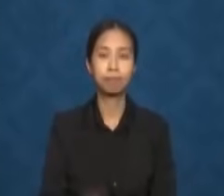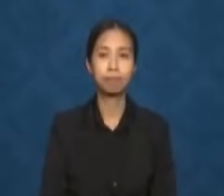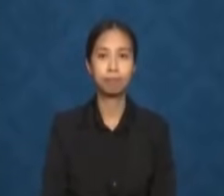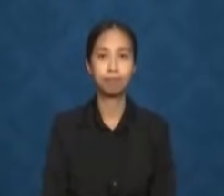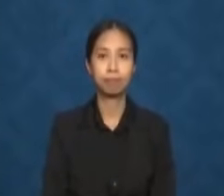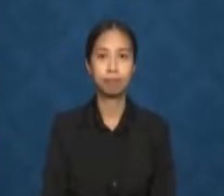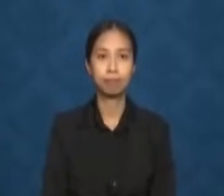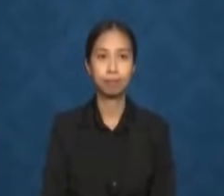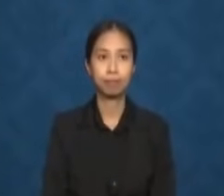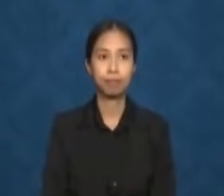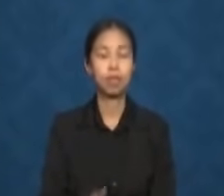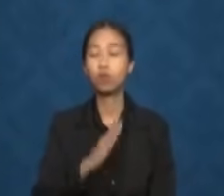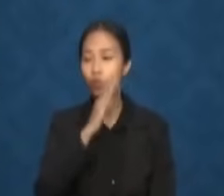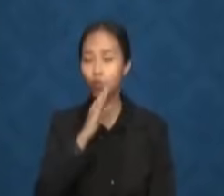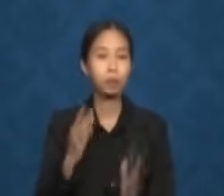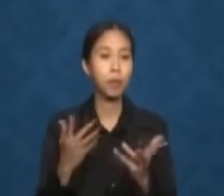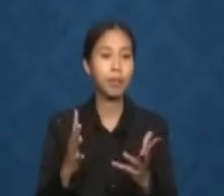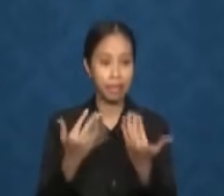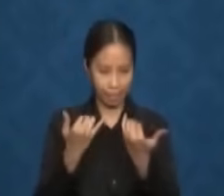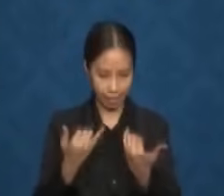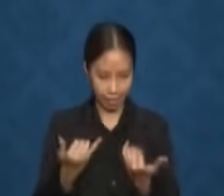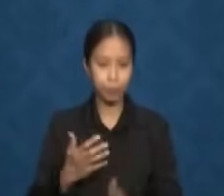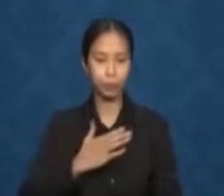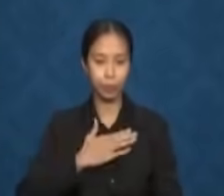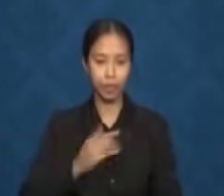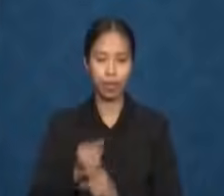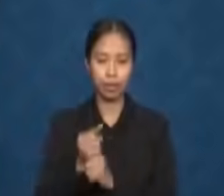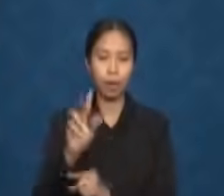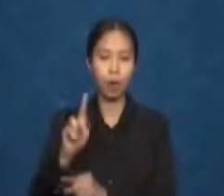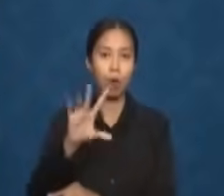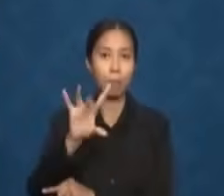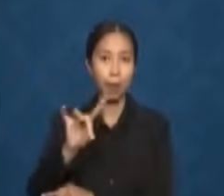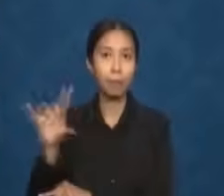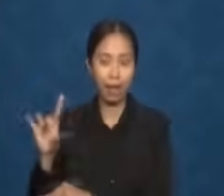พิ่มความปลอดภัยอย่างเดียวอาจจะไม่เพียงพอเพราะฉะนั้นก็ต้องมีพื้น